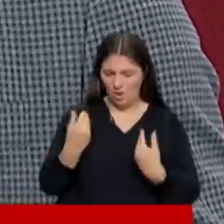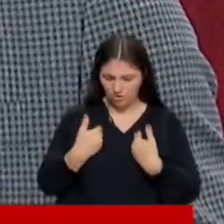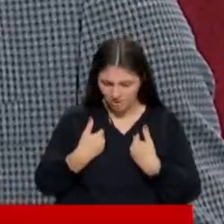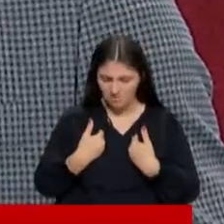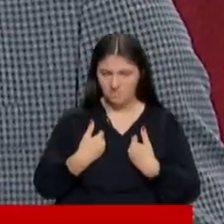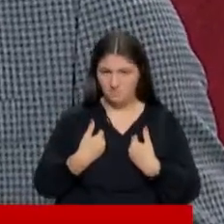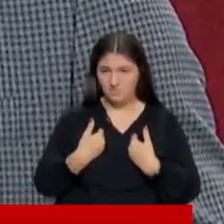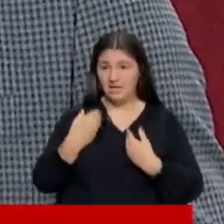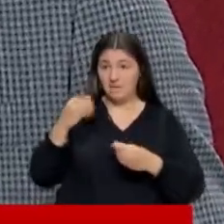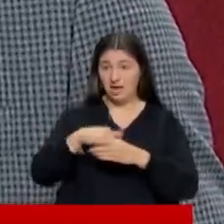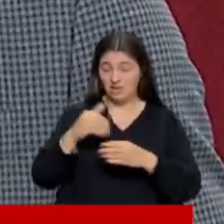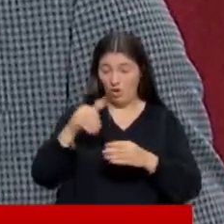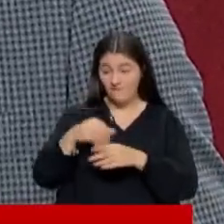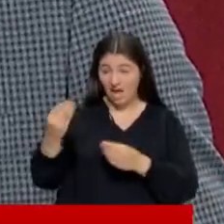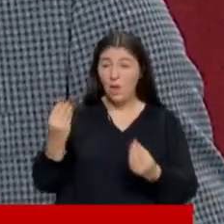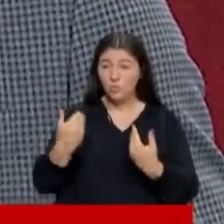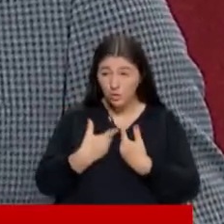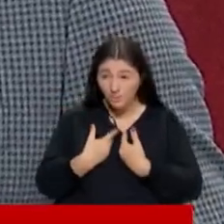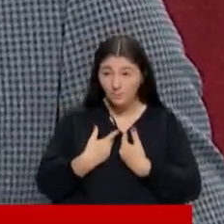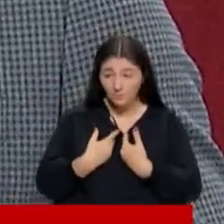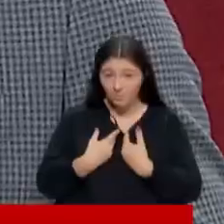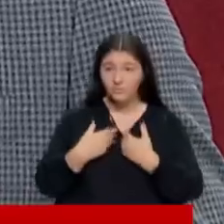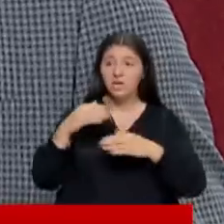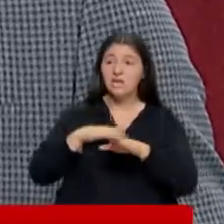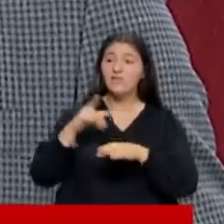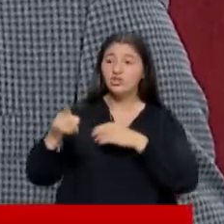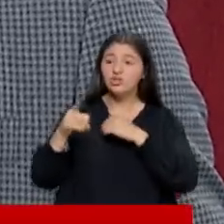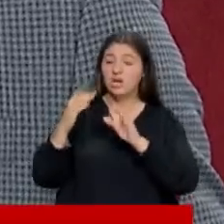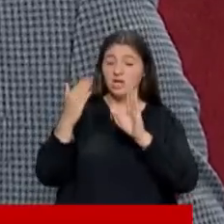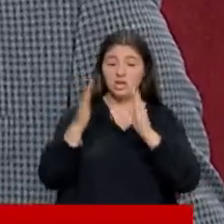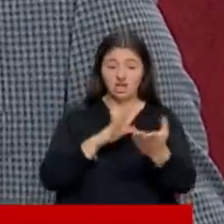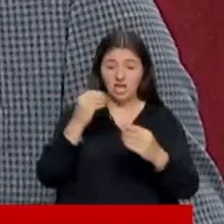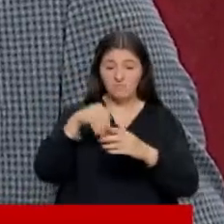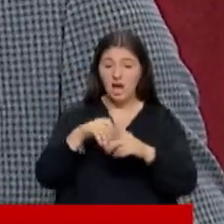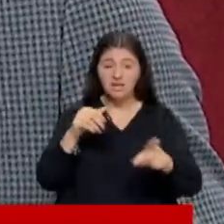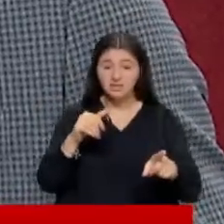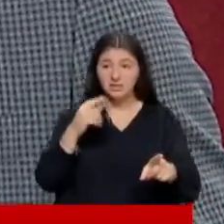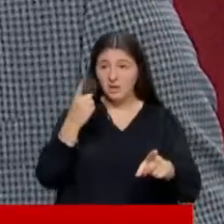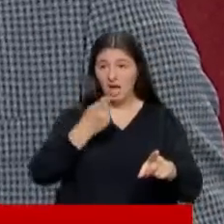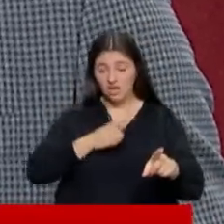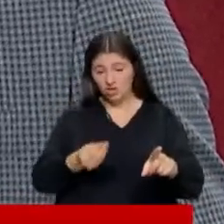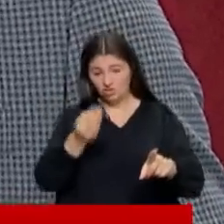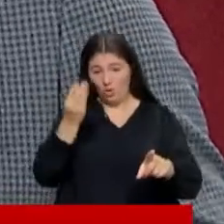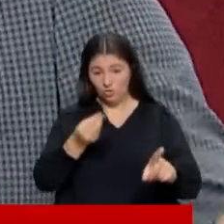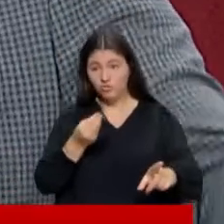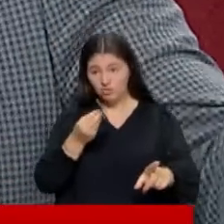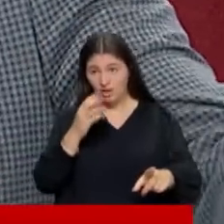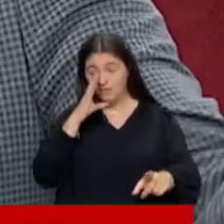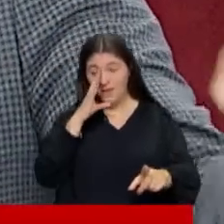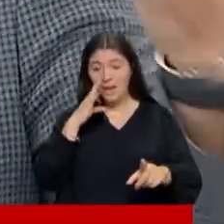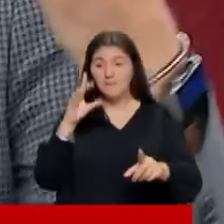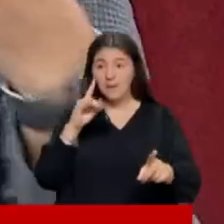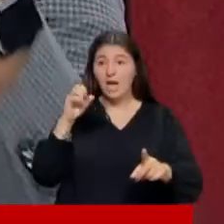yani iyi Parti seçme Ne olsam Mansur Yavaş'ın karşısına iyi Parti bir aday çıkardığında ve